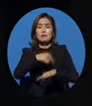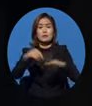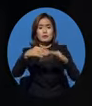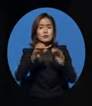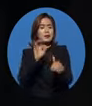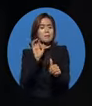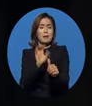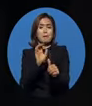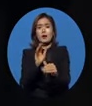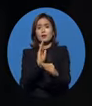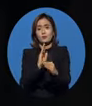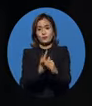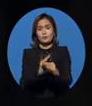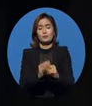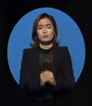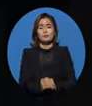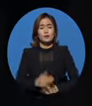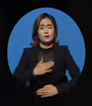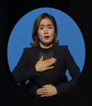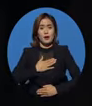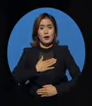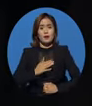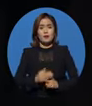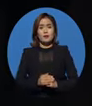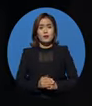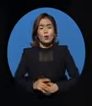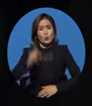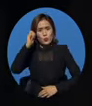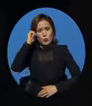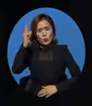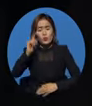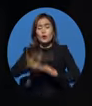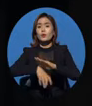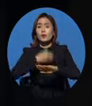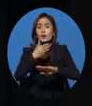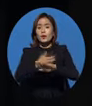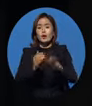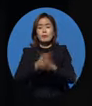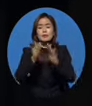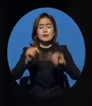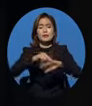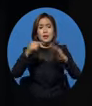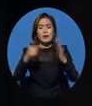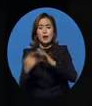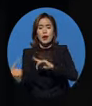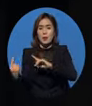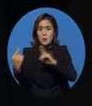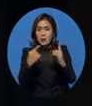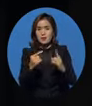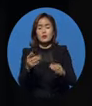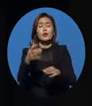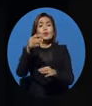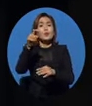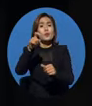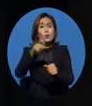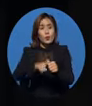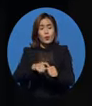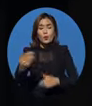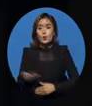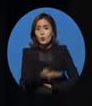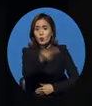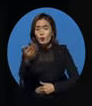쳤습니다 조원 시기 유능한 개혁과 민생 으로 정면돌파 하겠읍니다 이를 위해 국민 속으로